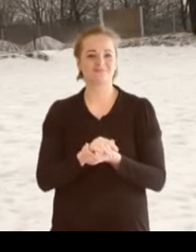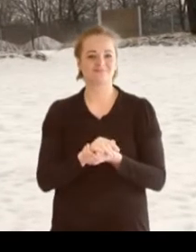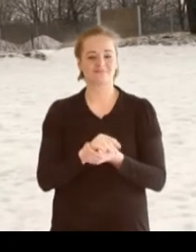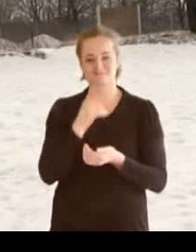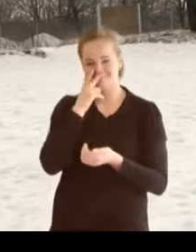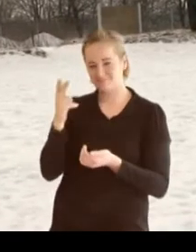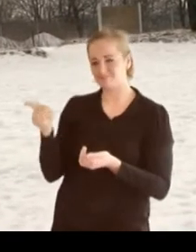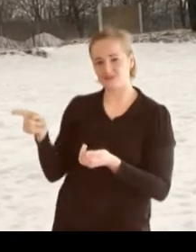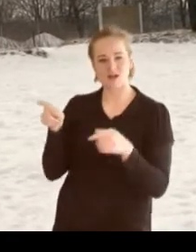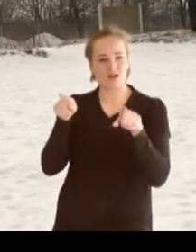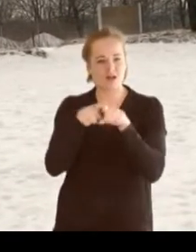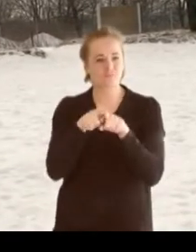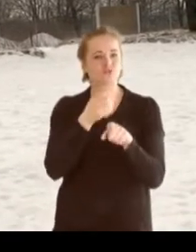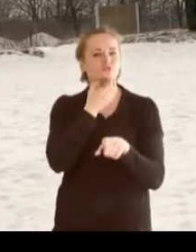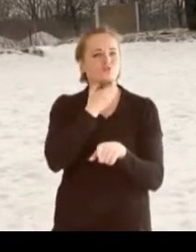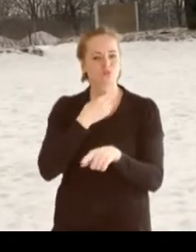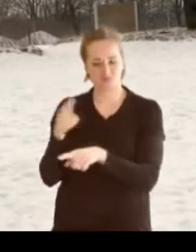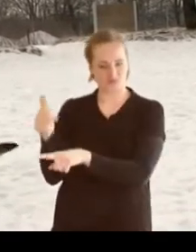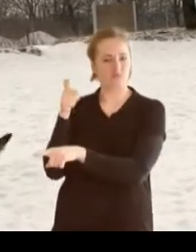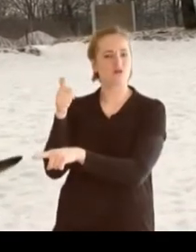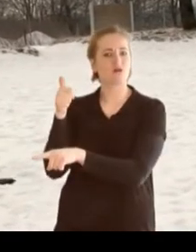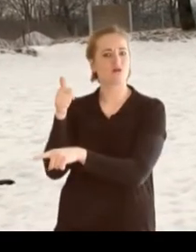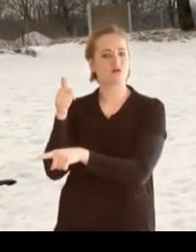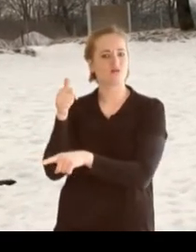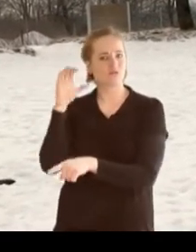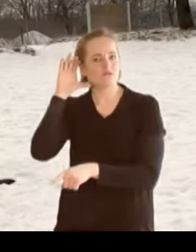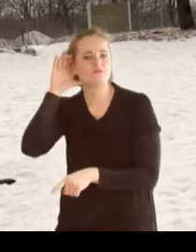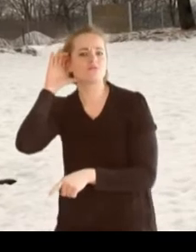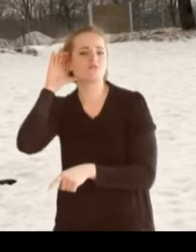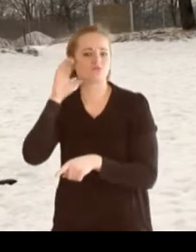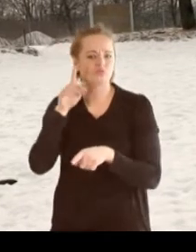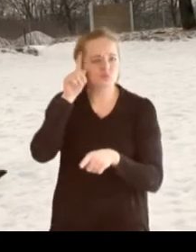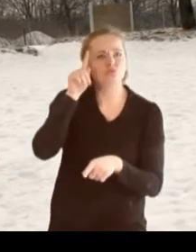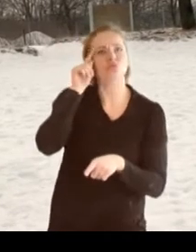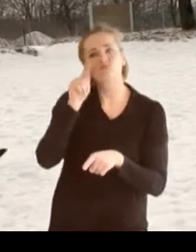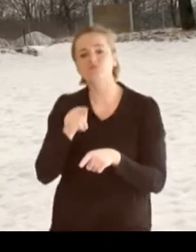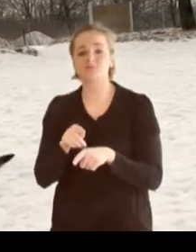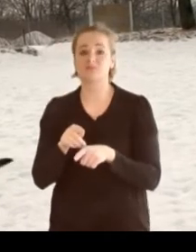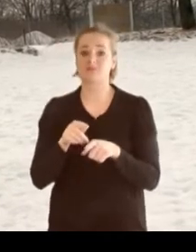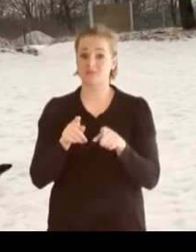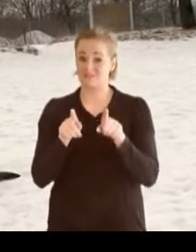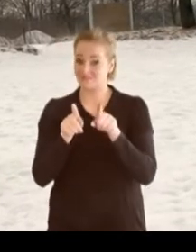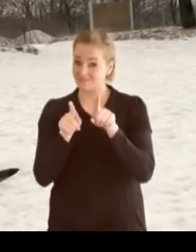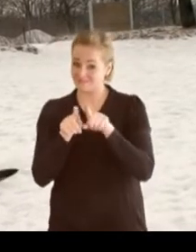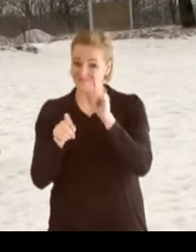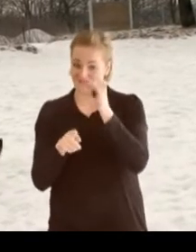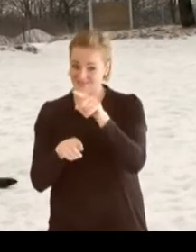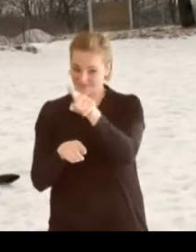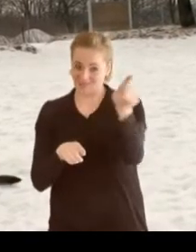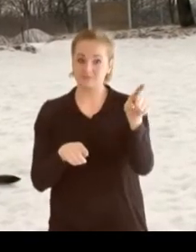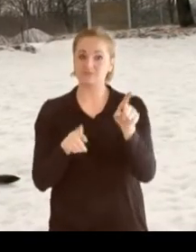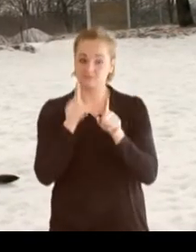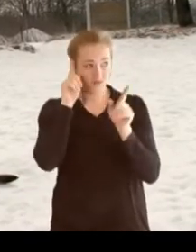irgi baigė tam tikrus mokslus pas mus. Vaikai irgi turėtų gerai mokytis, klausyt